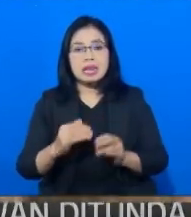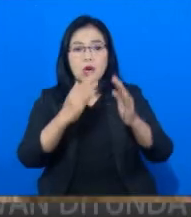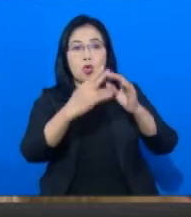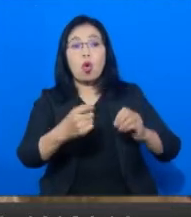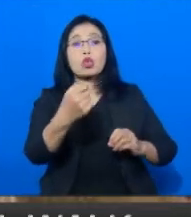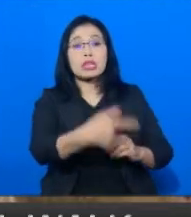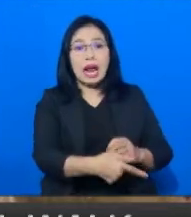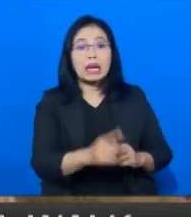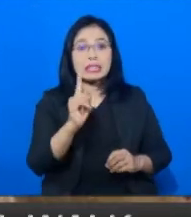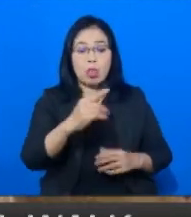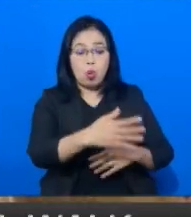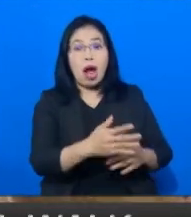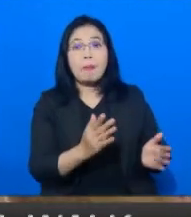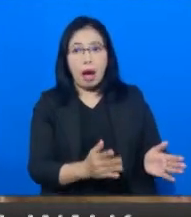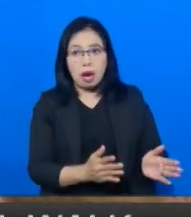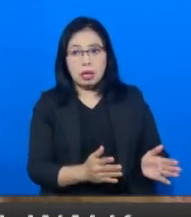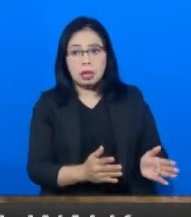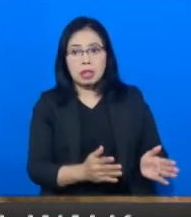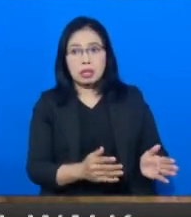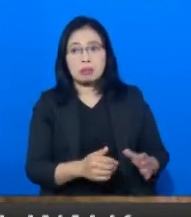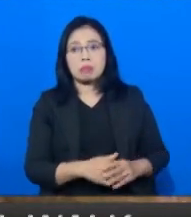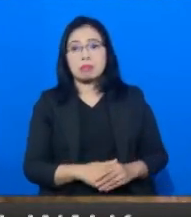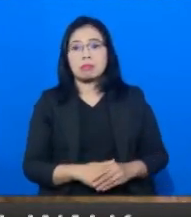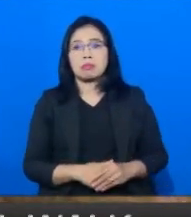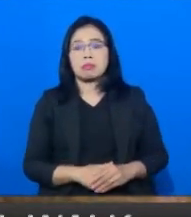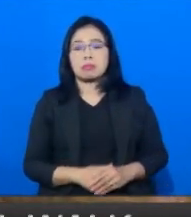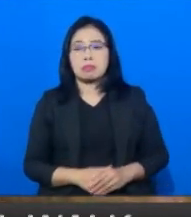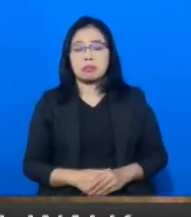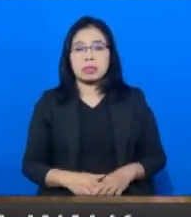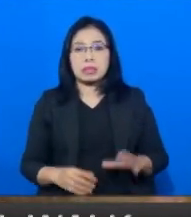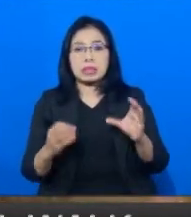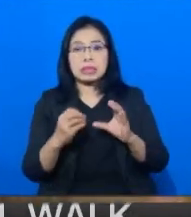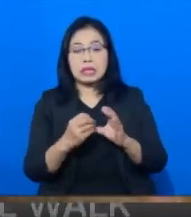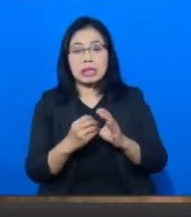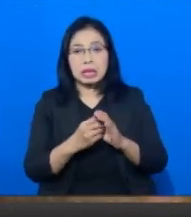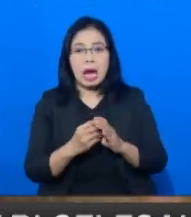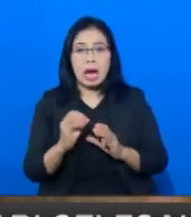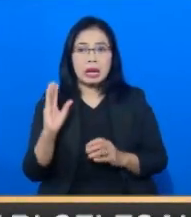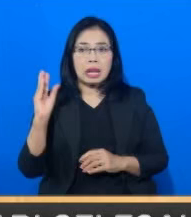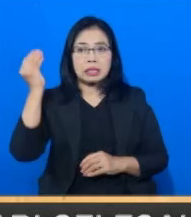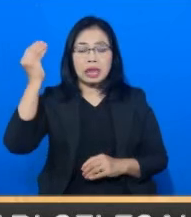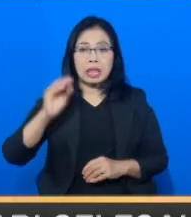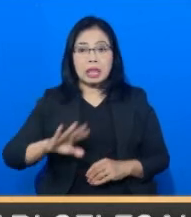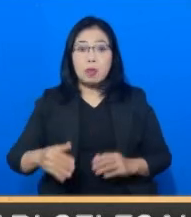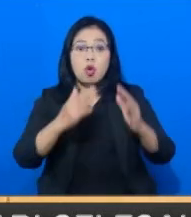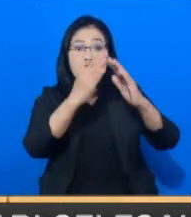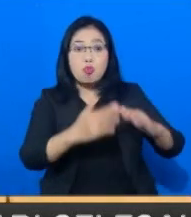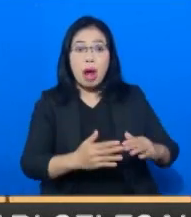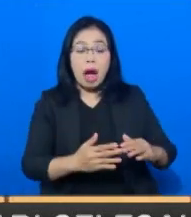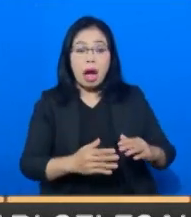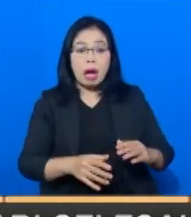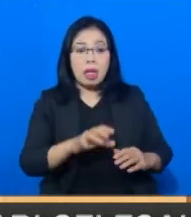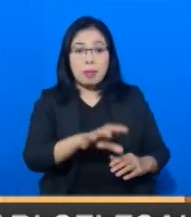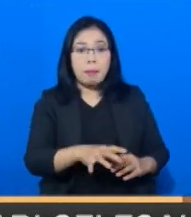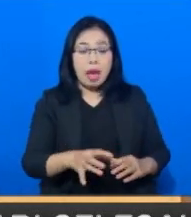RT 12, RW 02, Jalan Gusuran Baru, Jatinegara, Jakarta Timur, tanpa kamar mandi. Untuk mandi